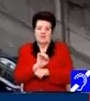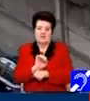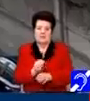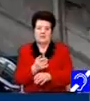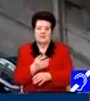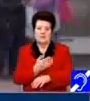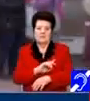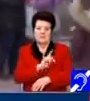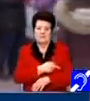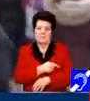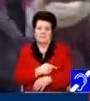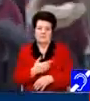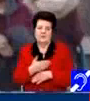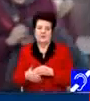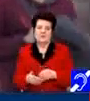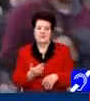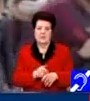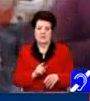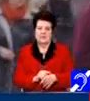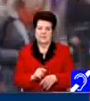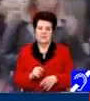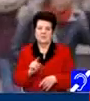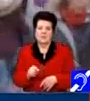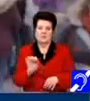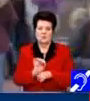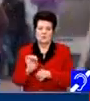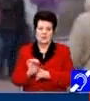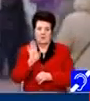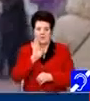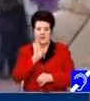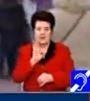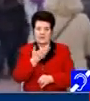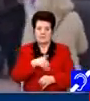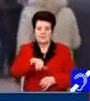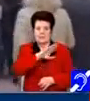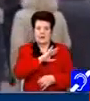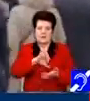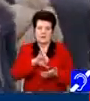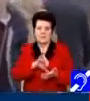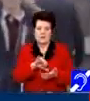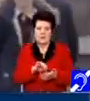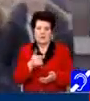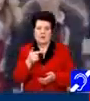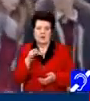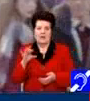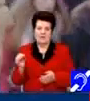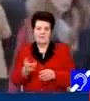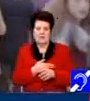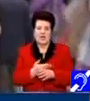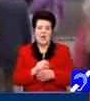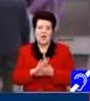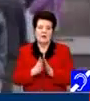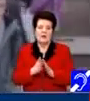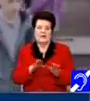întârzieri importante. Sub sloganul "Dacă noi ne oprim, totul se oprește", femeile din Spania au participat în număr mare la o grevă fără precedent, prin care